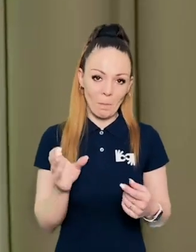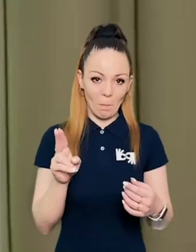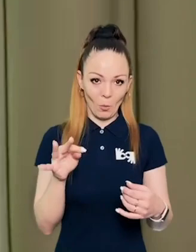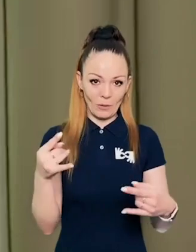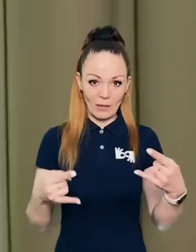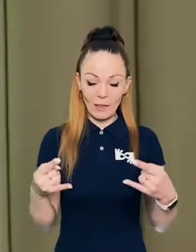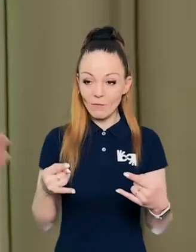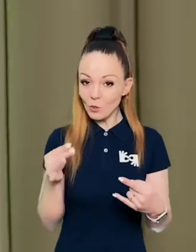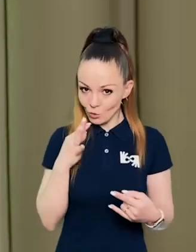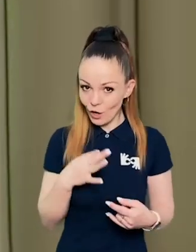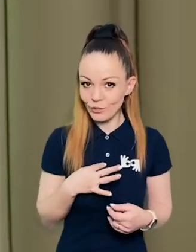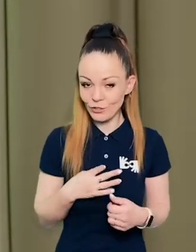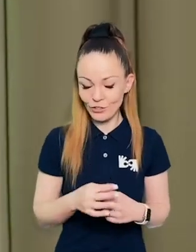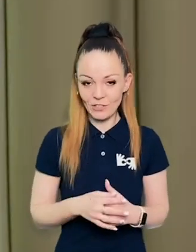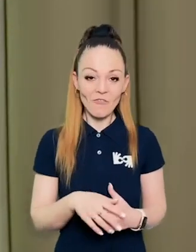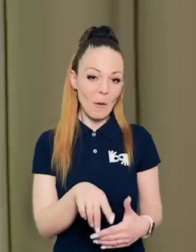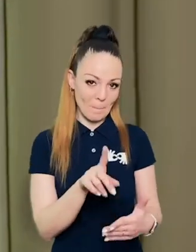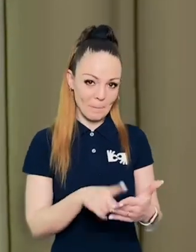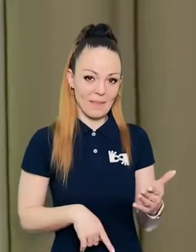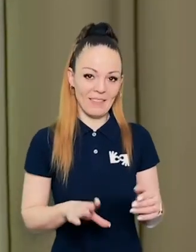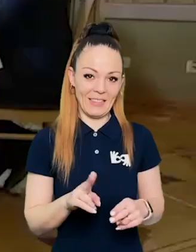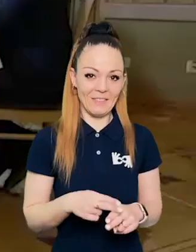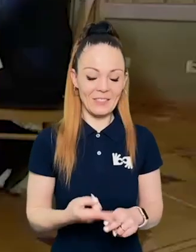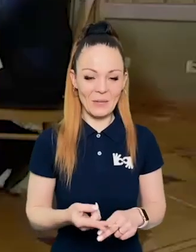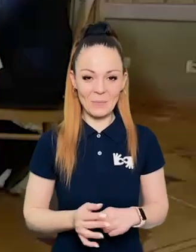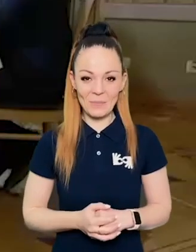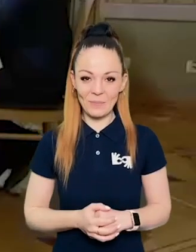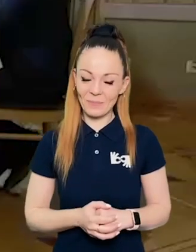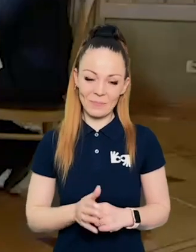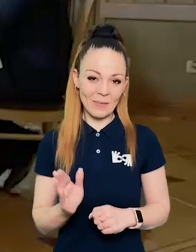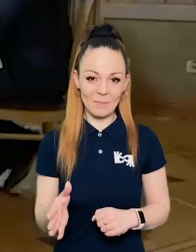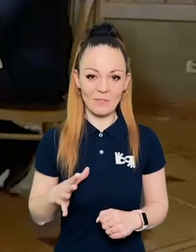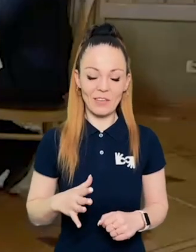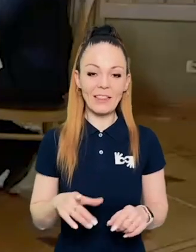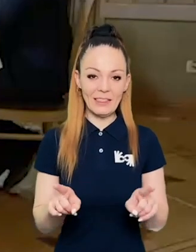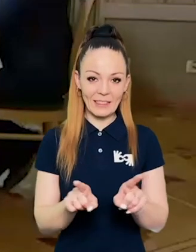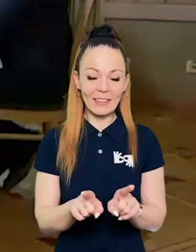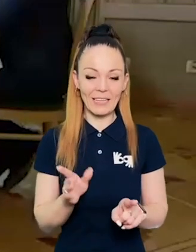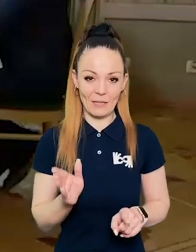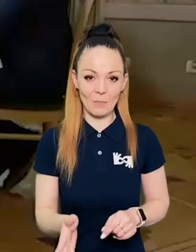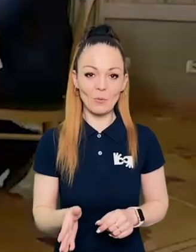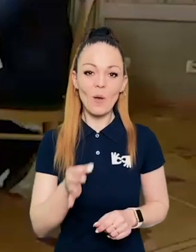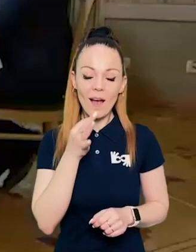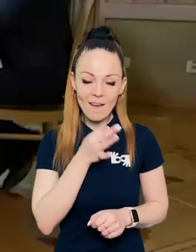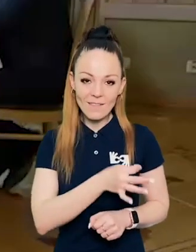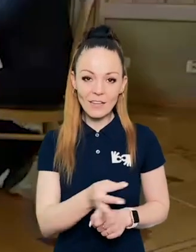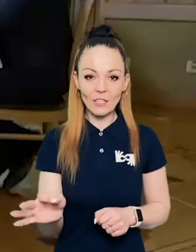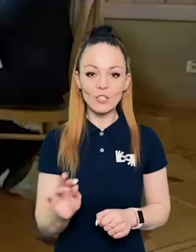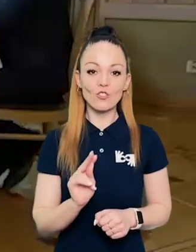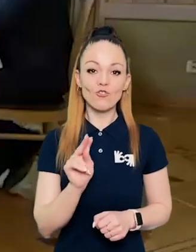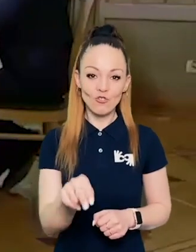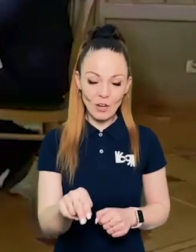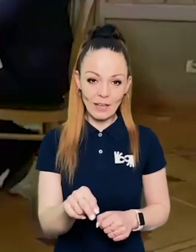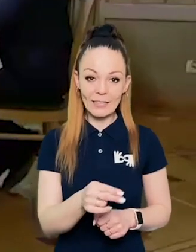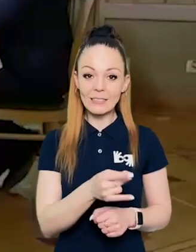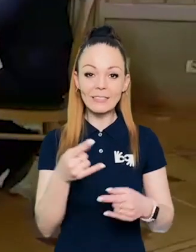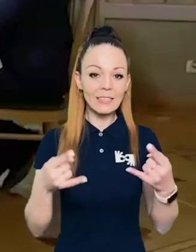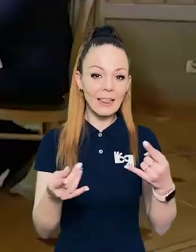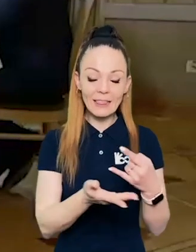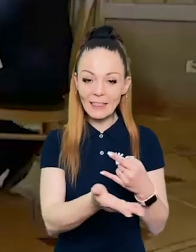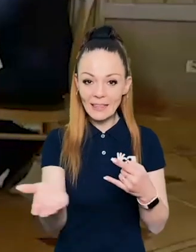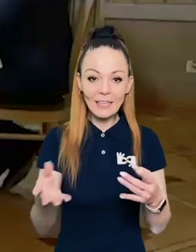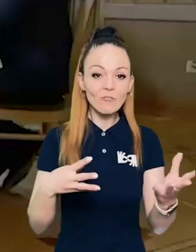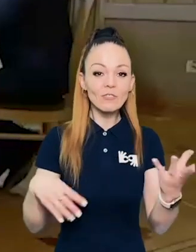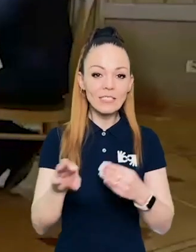хочу почути це хоча б по телебаченню. Скажеш? Впевнений в цьому. Будемо чекати. Такі люди будуть вам